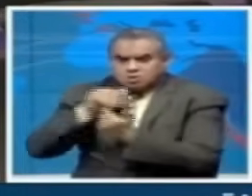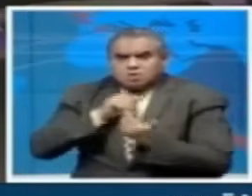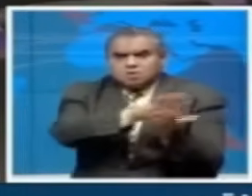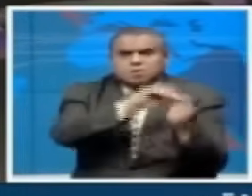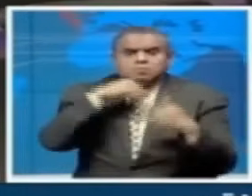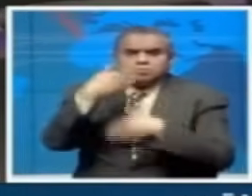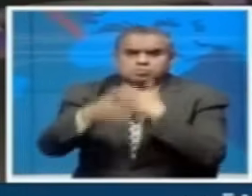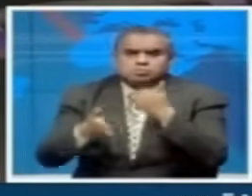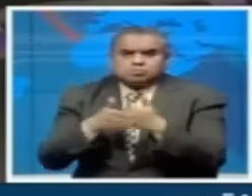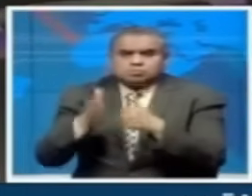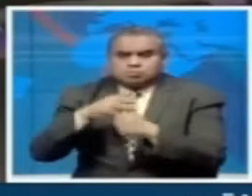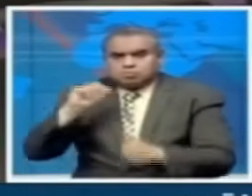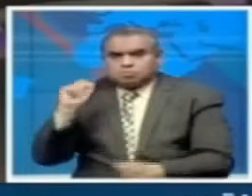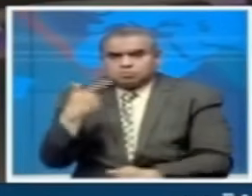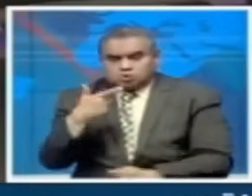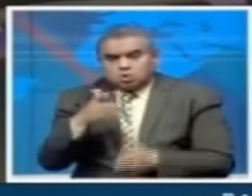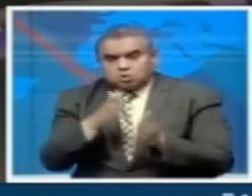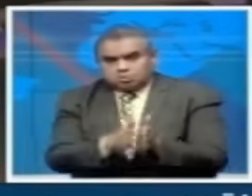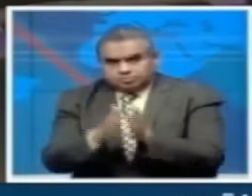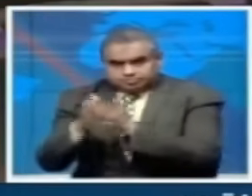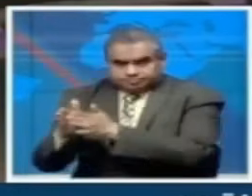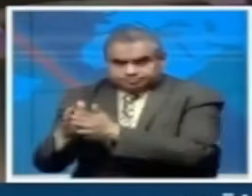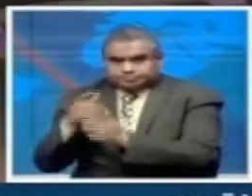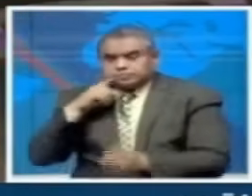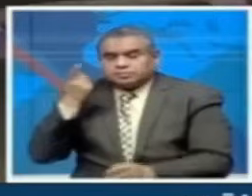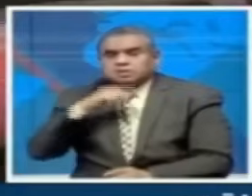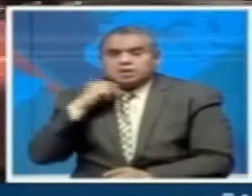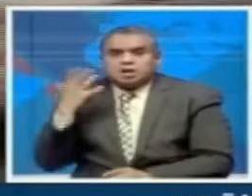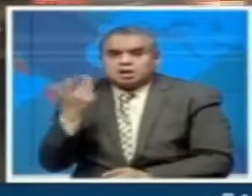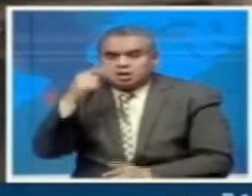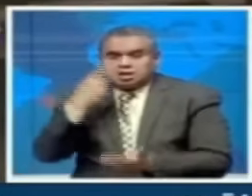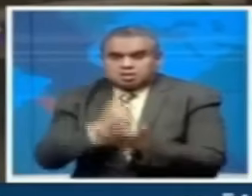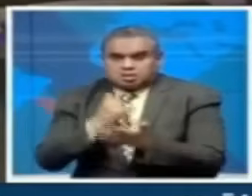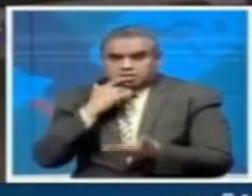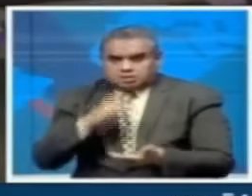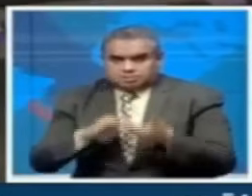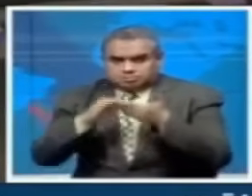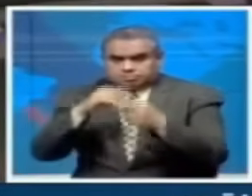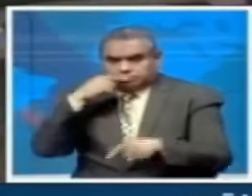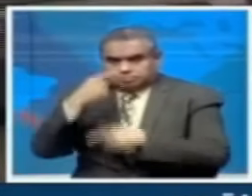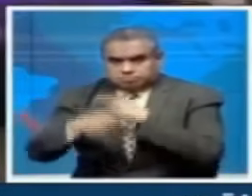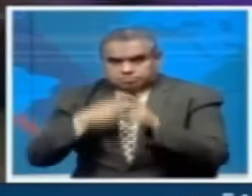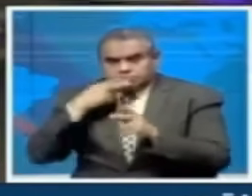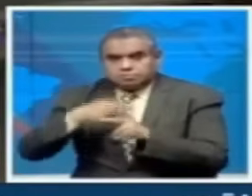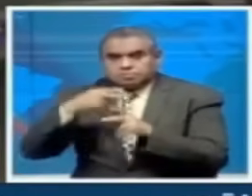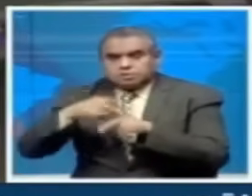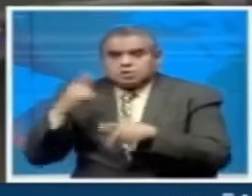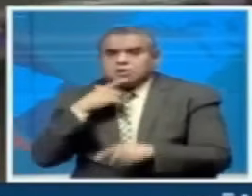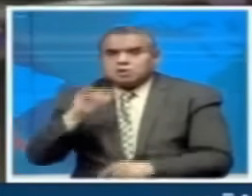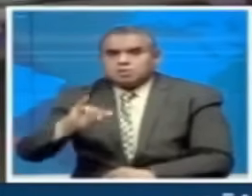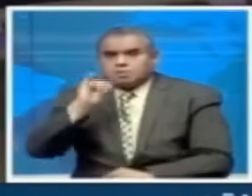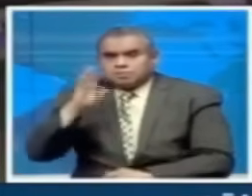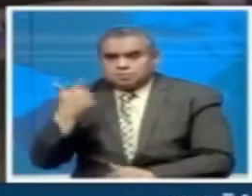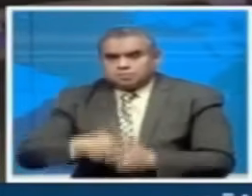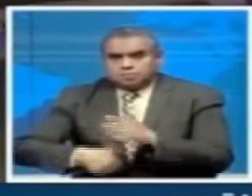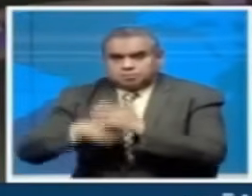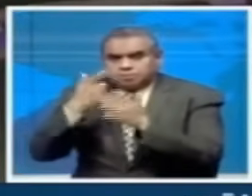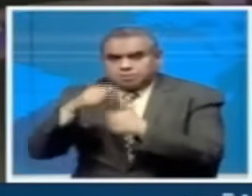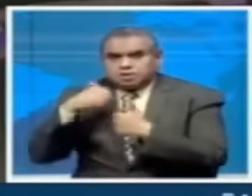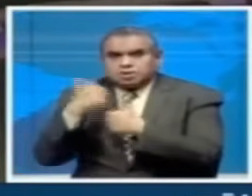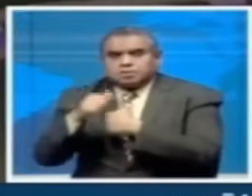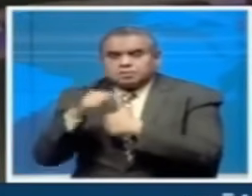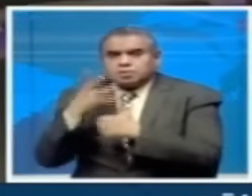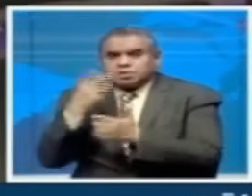الفور. أيضا فيما يخص الجزء الخاص بالمساعدات هي مستمرة للغاية، والجزء المتبقي هي